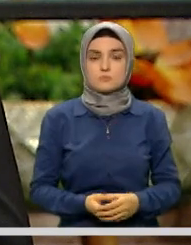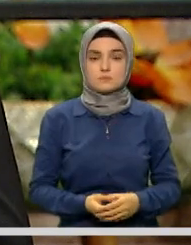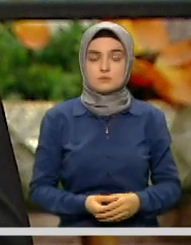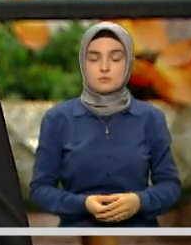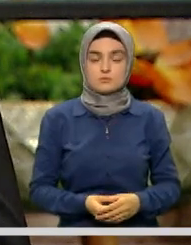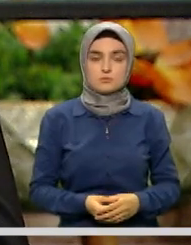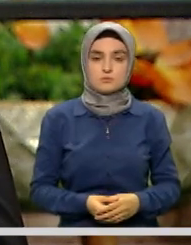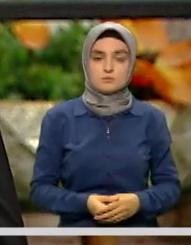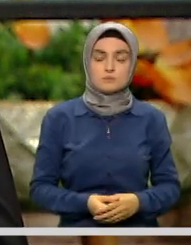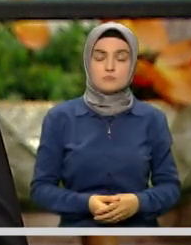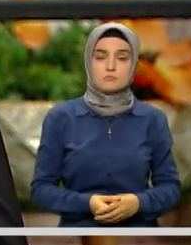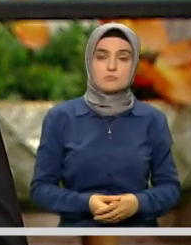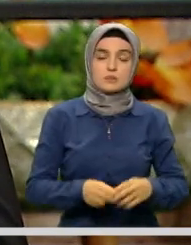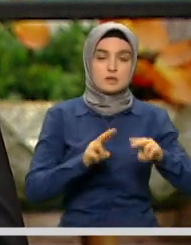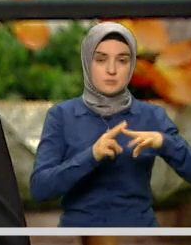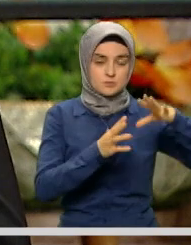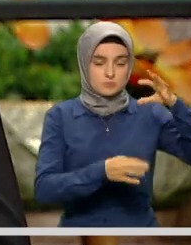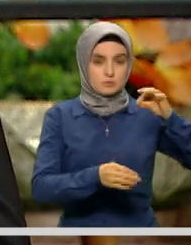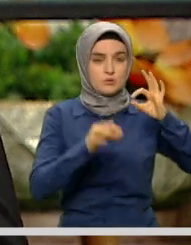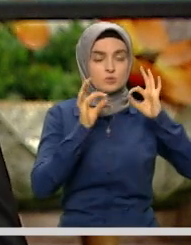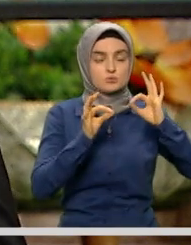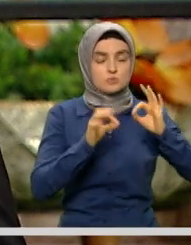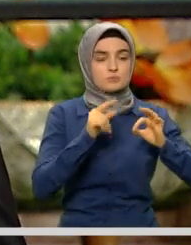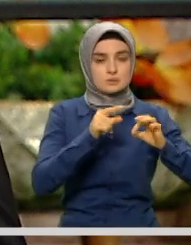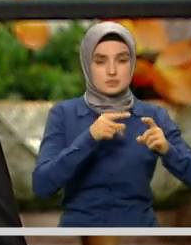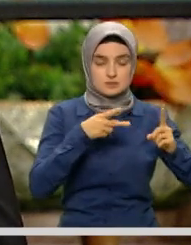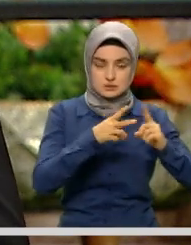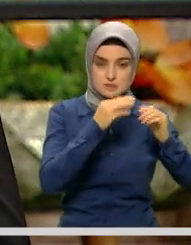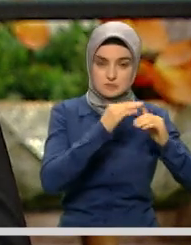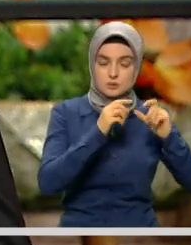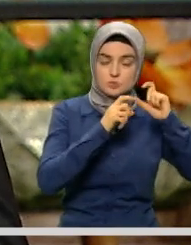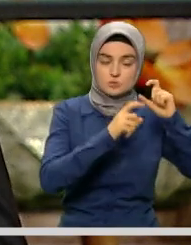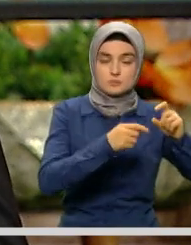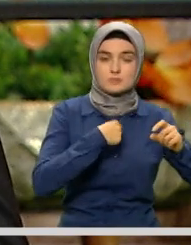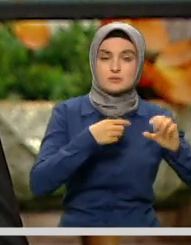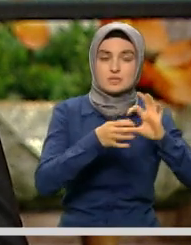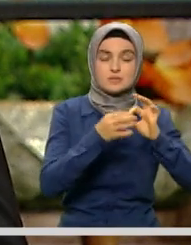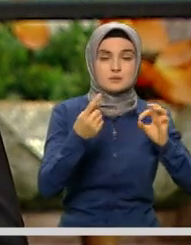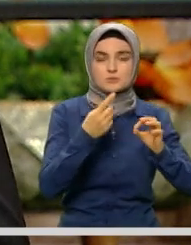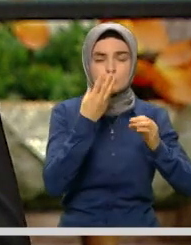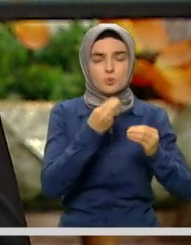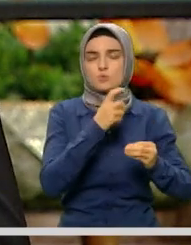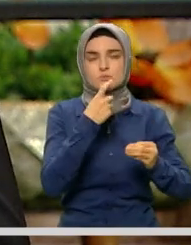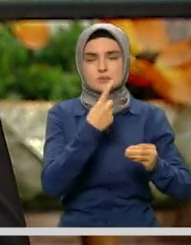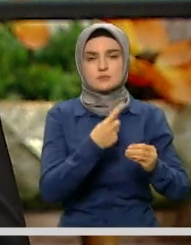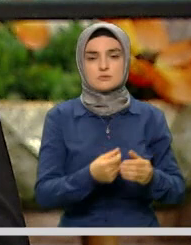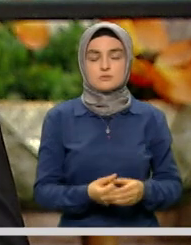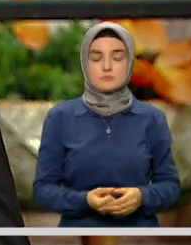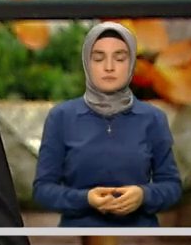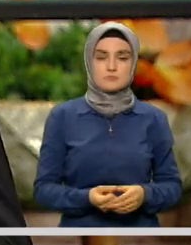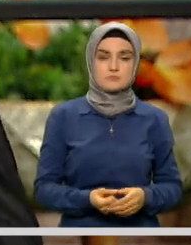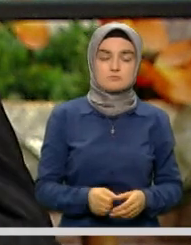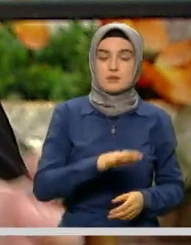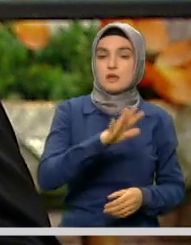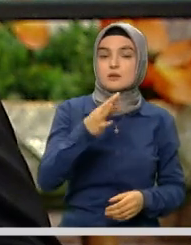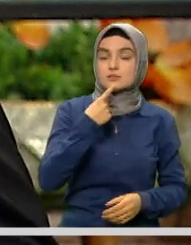Ka'b bin Malik sürekli bu arada sahabelere soruyor. Benimle ilgili bir şey dedi mi? Benimle ilgili bir şey oldu mu diye. Fakat herkes diyor